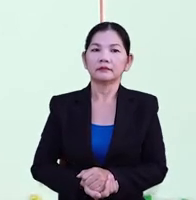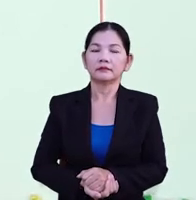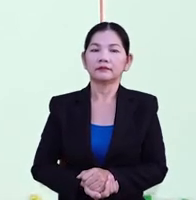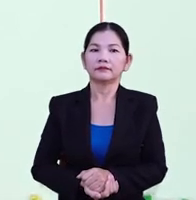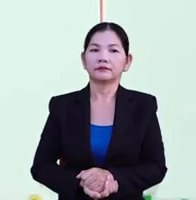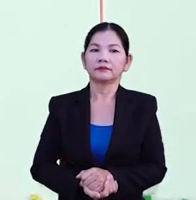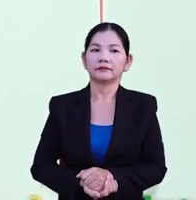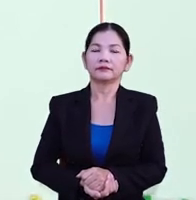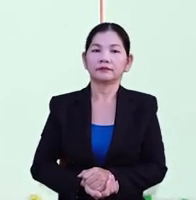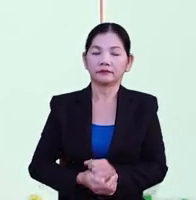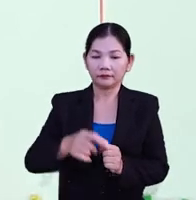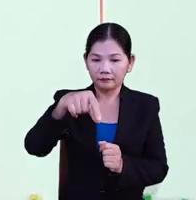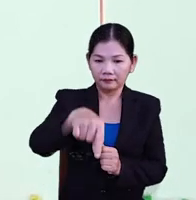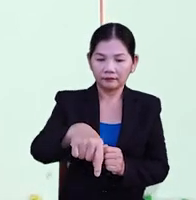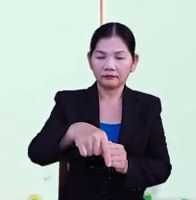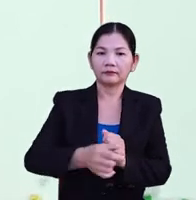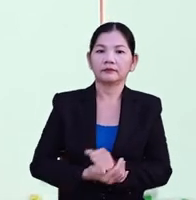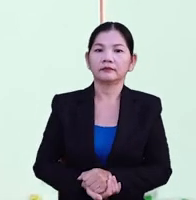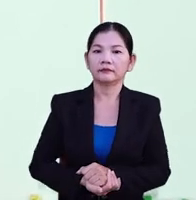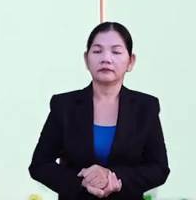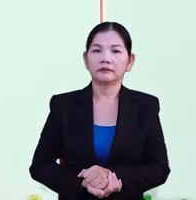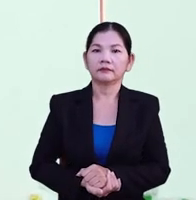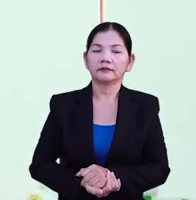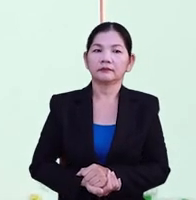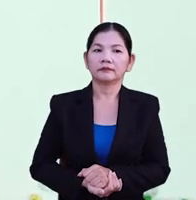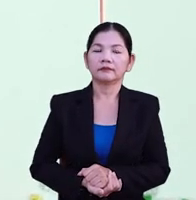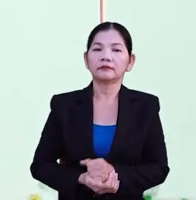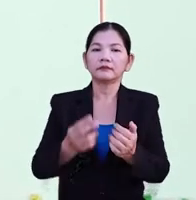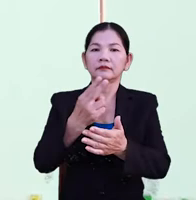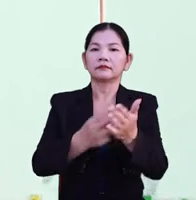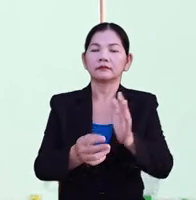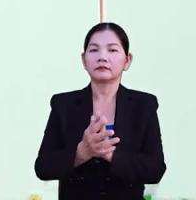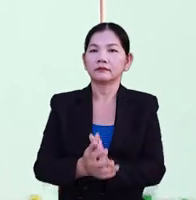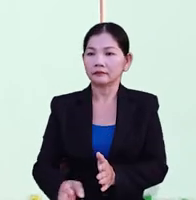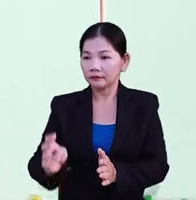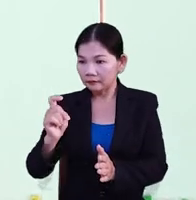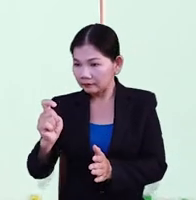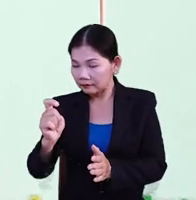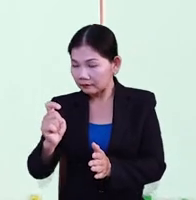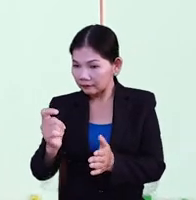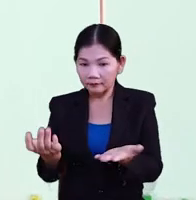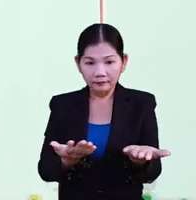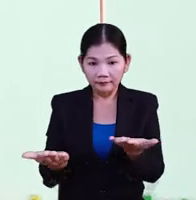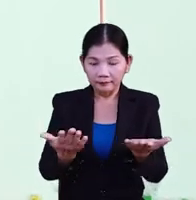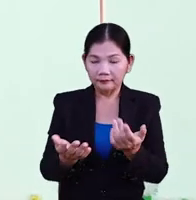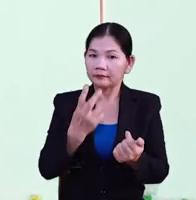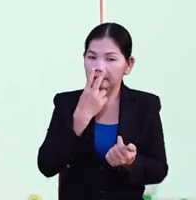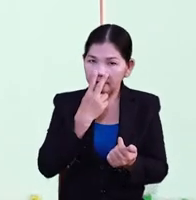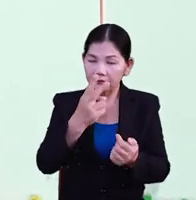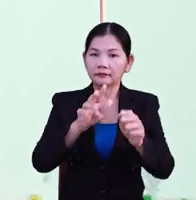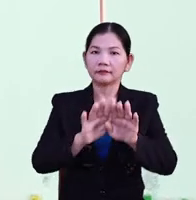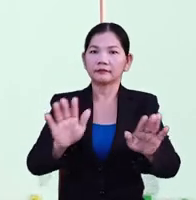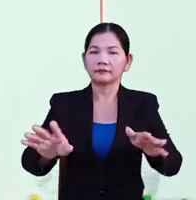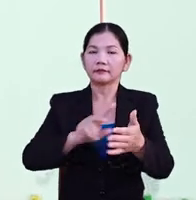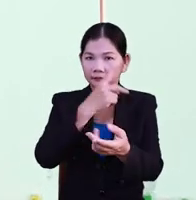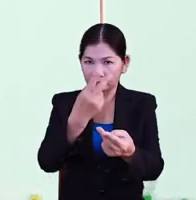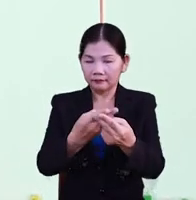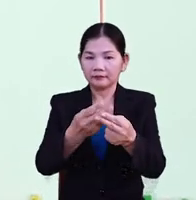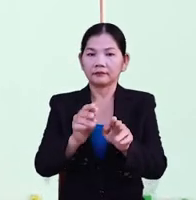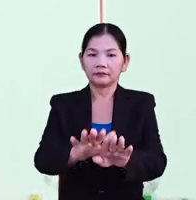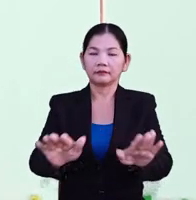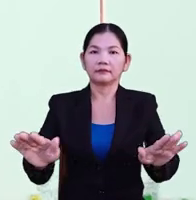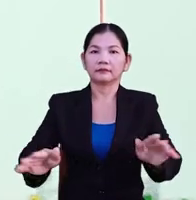ចារូបកនេះគឺយ៉ាងម៉េចហើយរូបខនេះយ៉ាងម៉េចចូលកូនកូនឆ្លើយប្រាប់អ្នកគ្រូទាំងអស់គ្